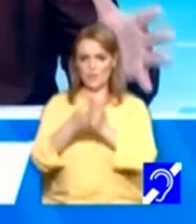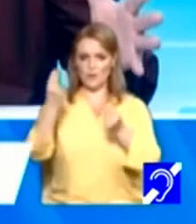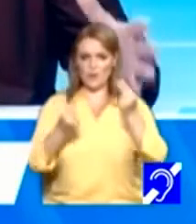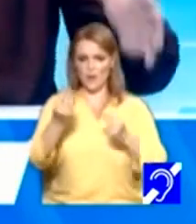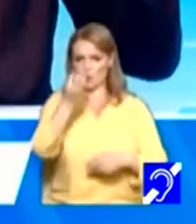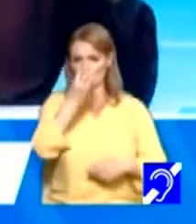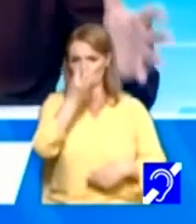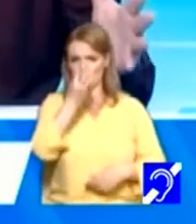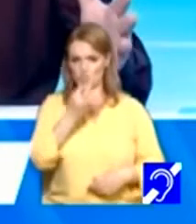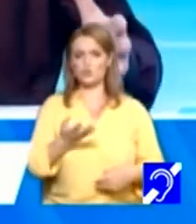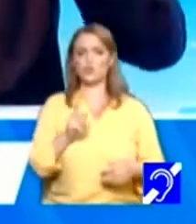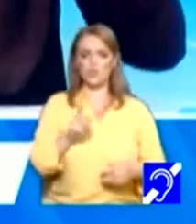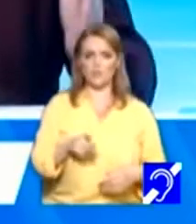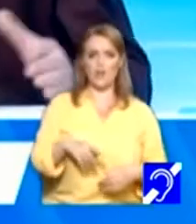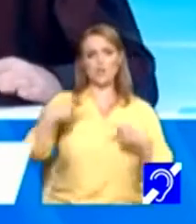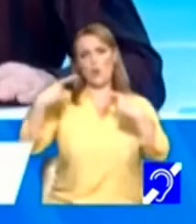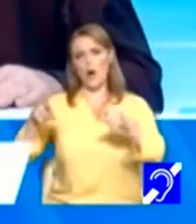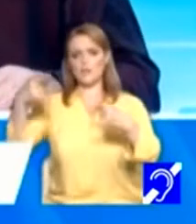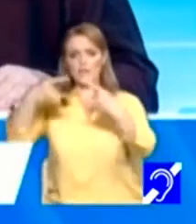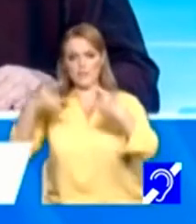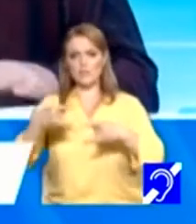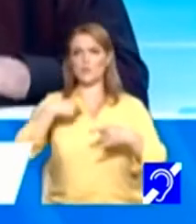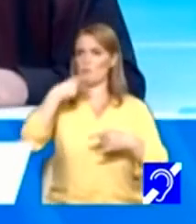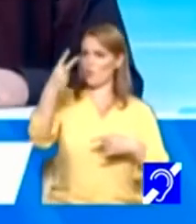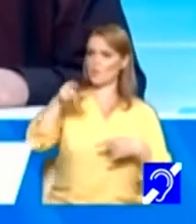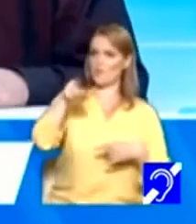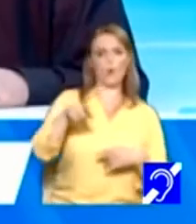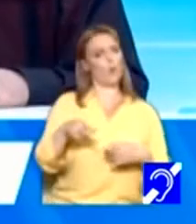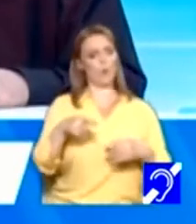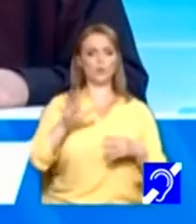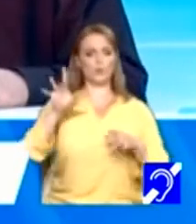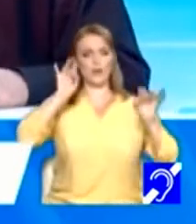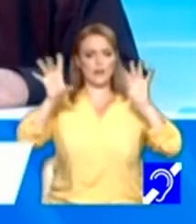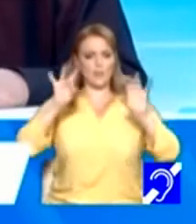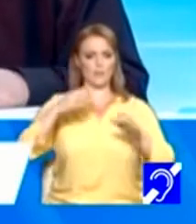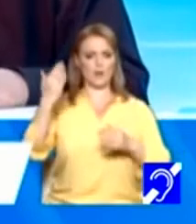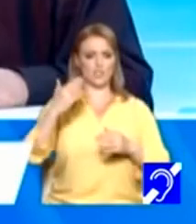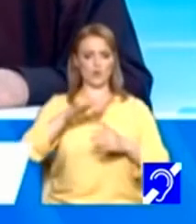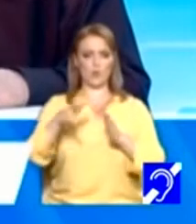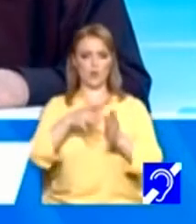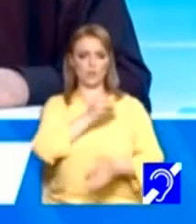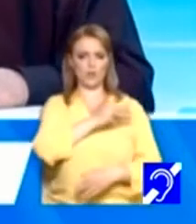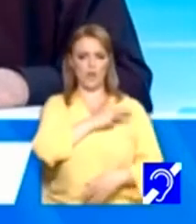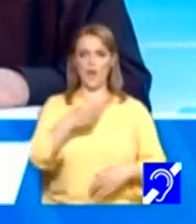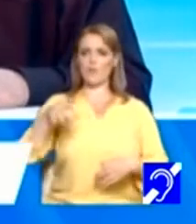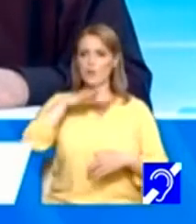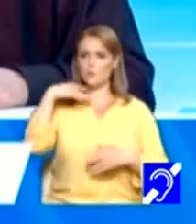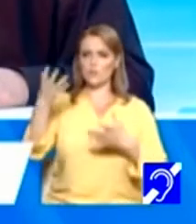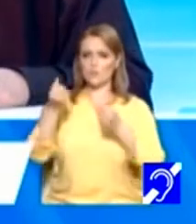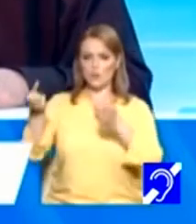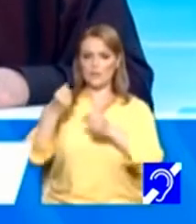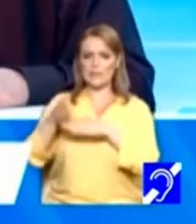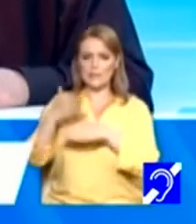tot așa corupți pe la celelalte emisiuni. Cu mine, concret, întrebarea concret, câte credite ați